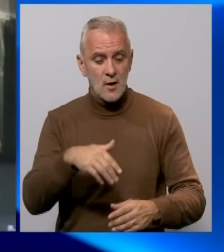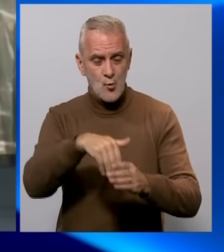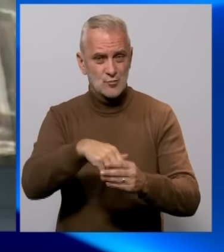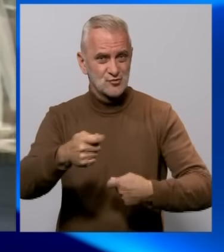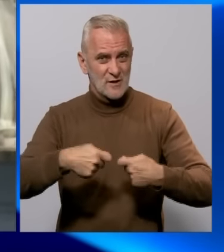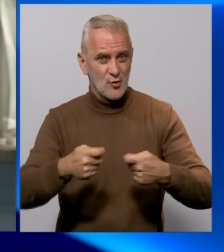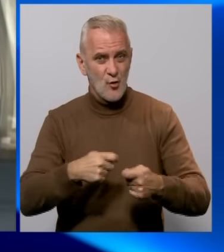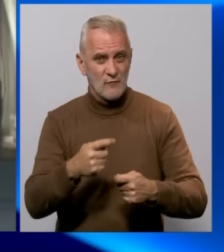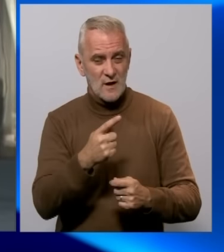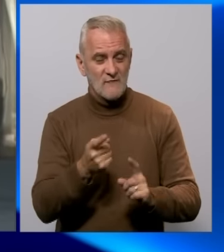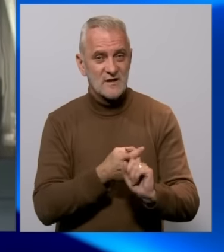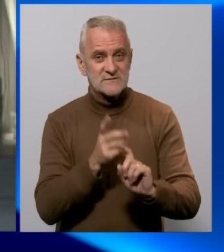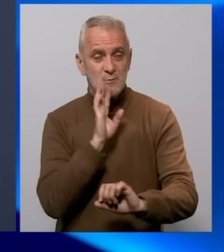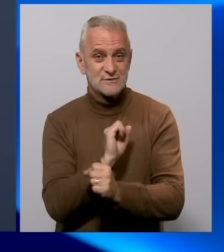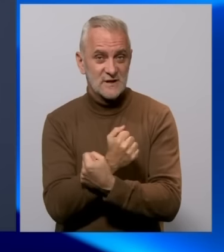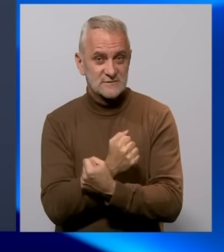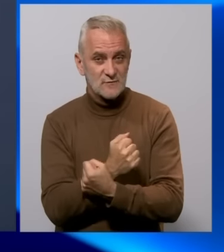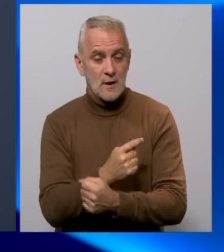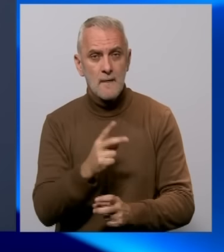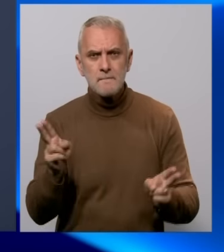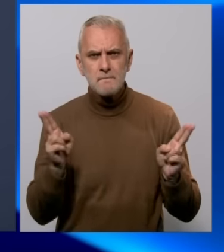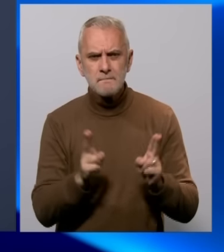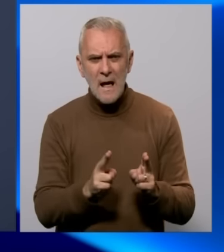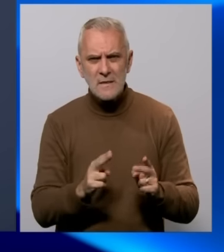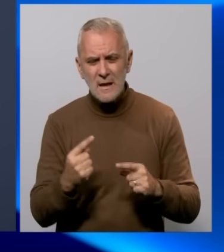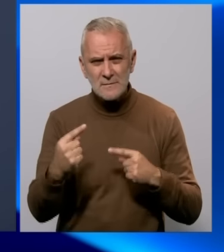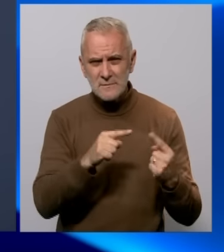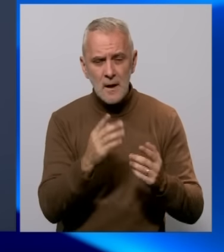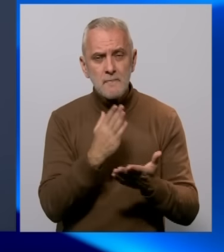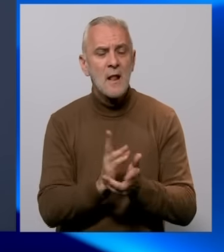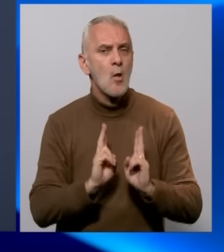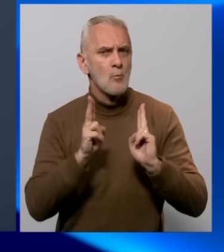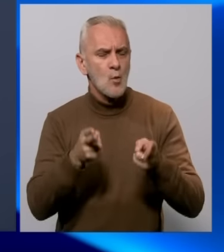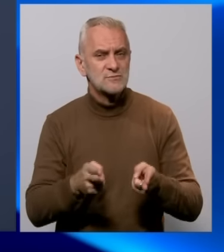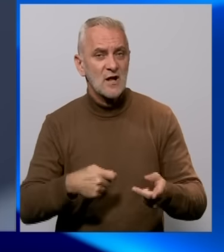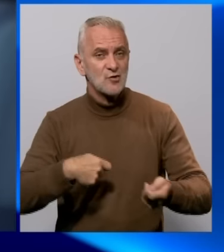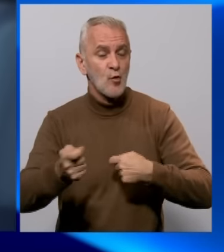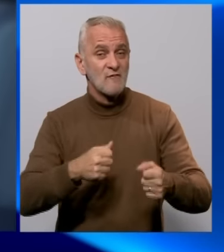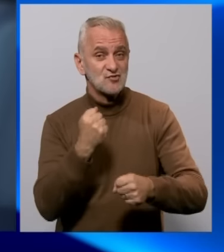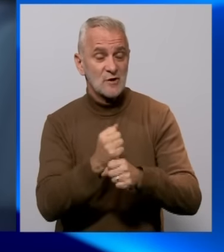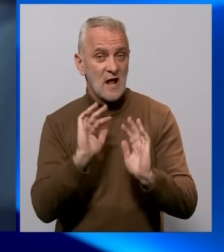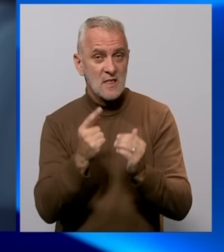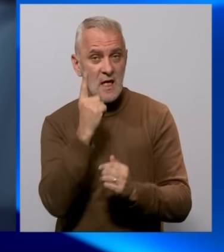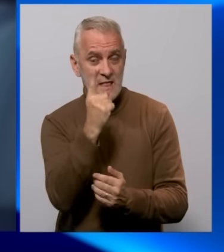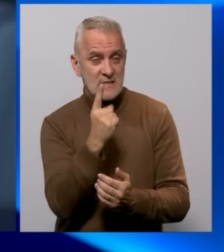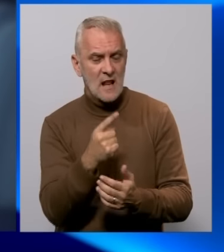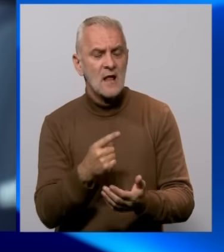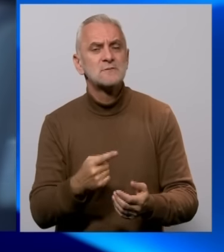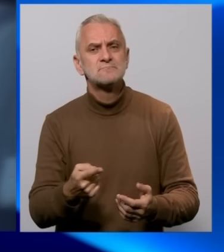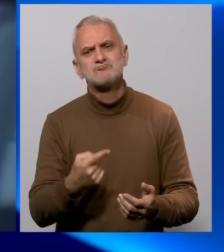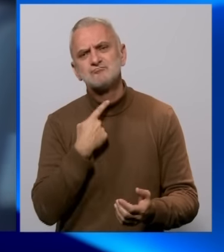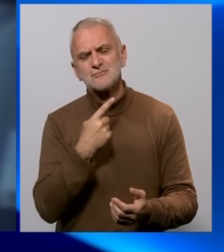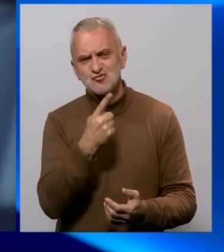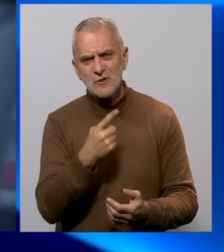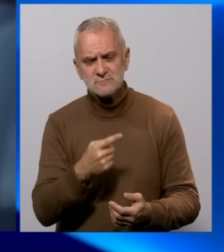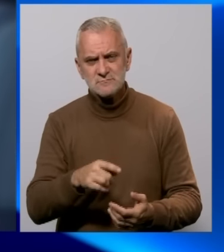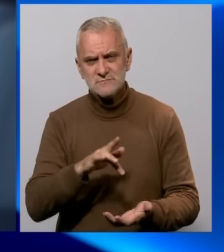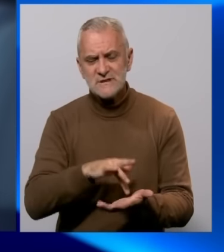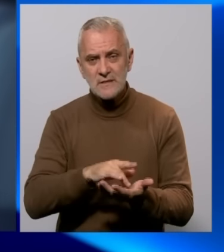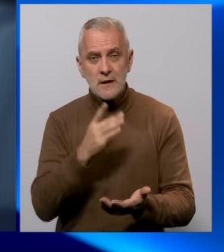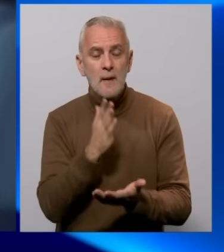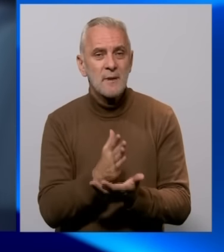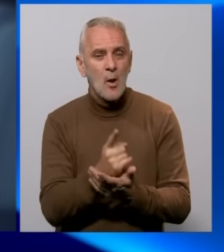u Federaciji Bosne i Hercegovine. Manjih nesuglasica bilo je u Mostaru. Trgovačke radnje u jednom od tržnih centara bile su djelimično